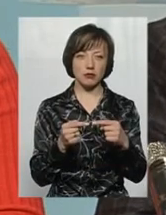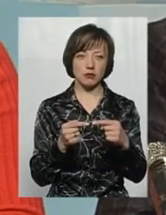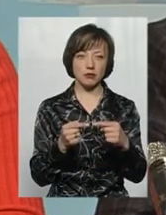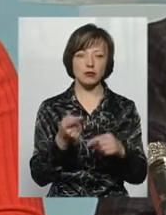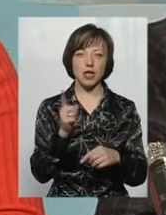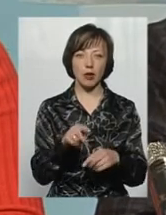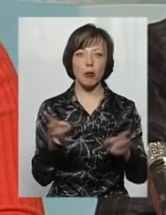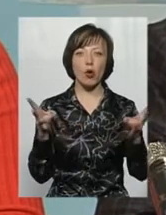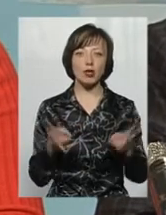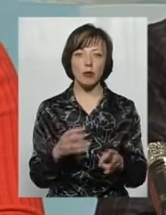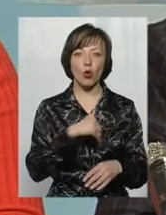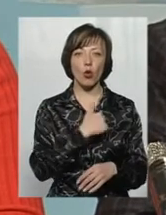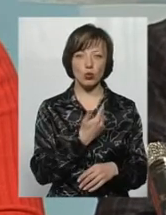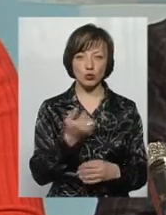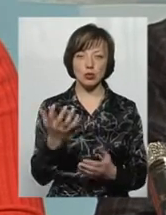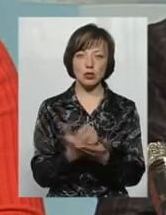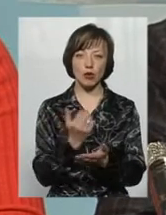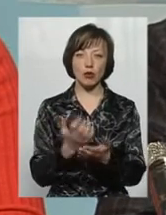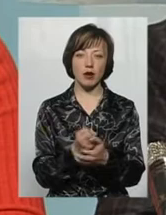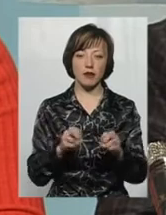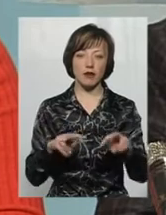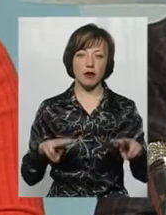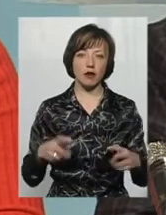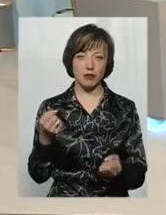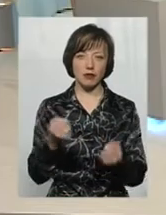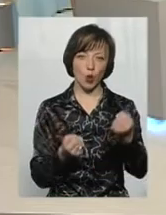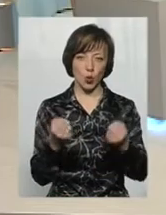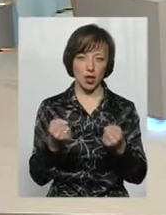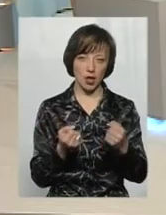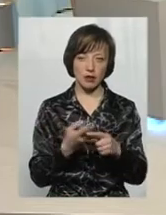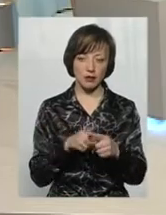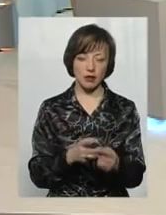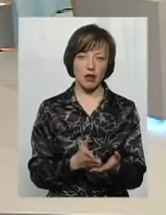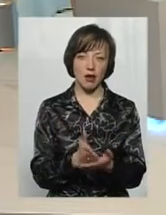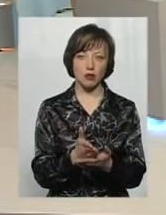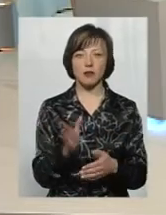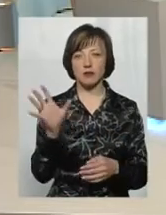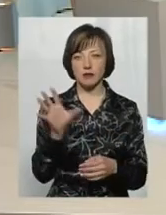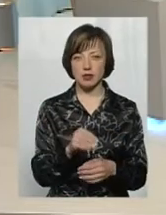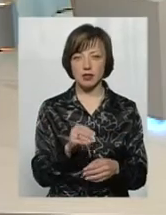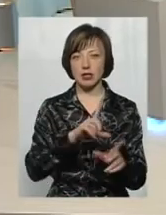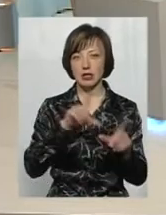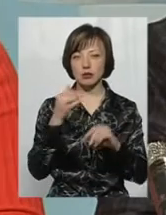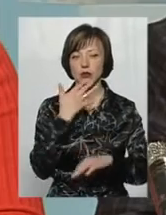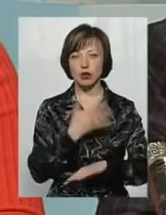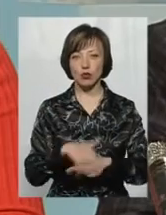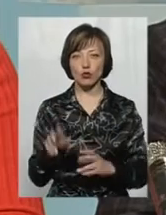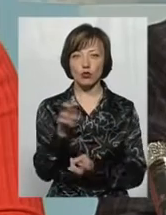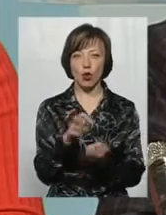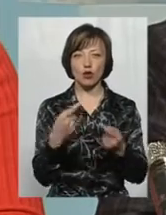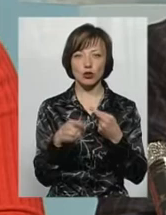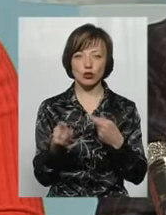тим потребам, які хочуть заробляти фахові спеціалісти в даній галузі. Тому вони всі йдуть за кордон, шукають